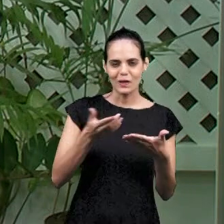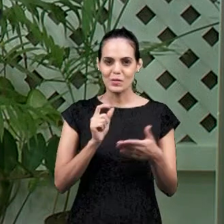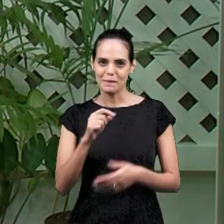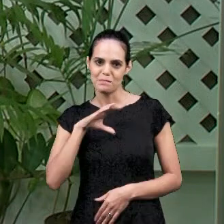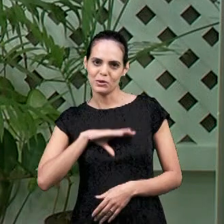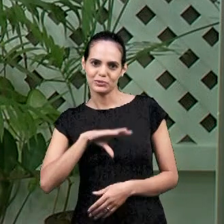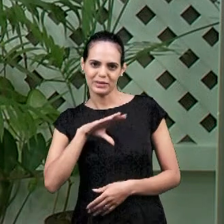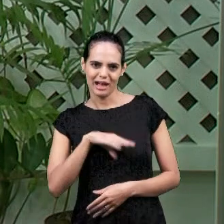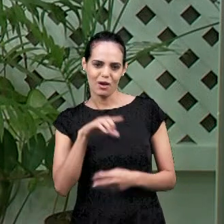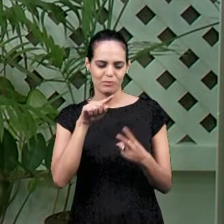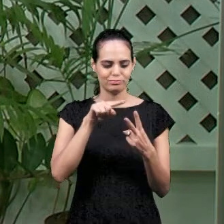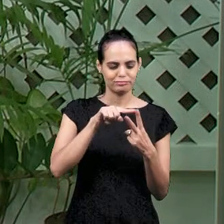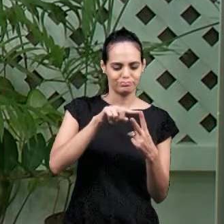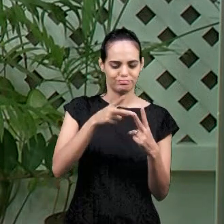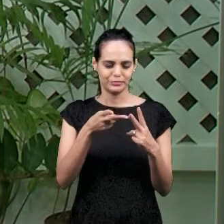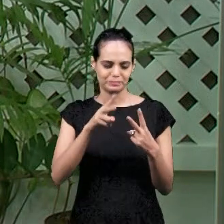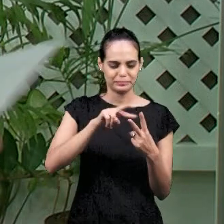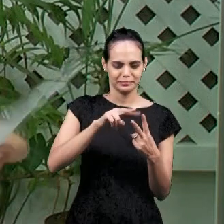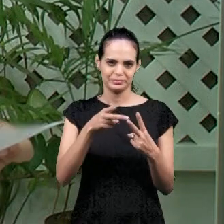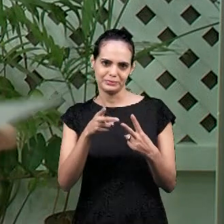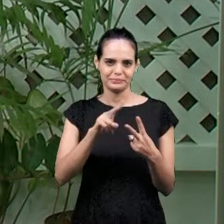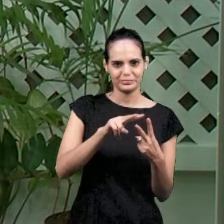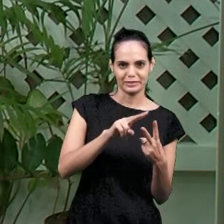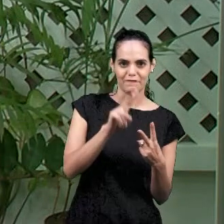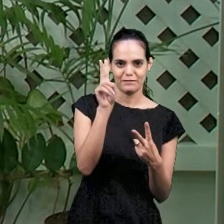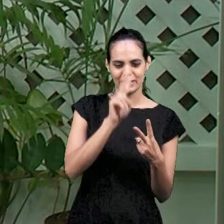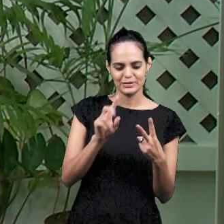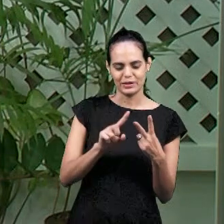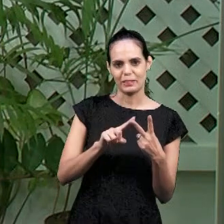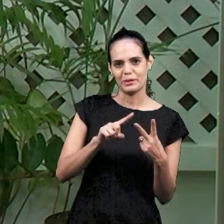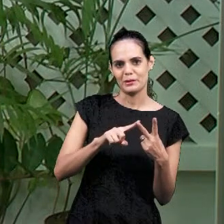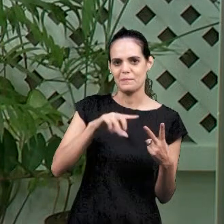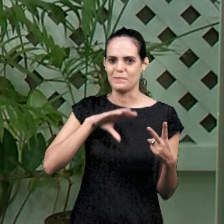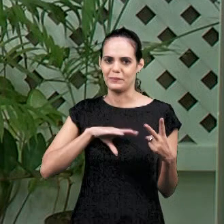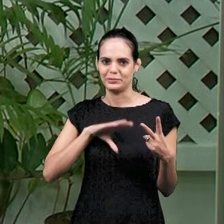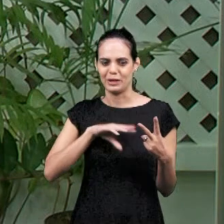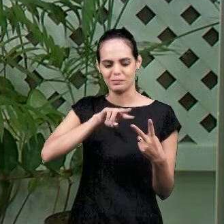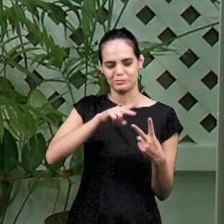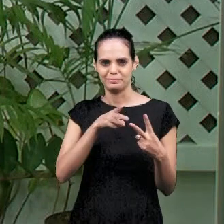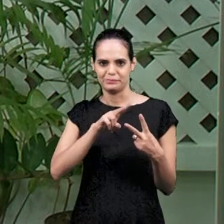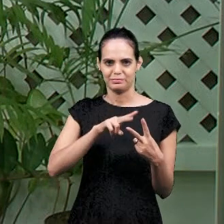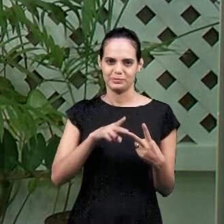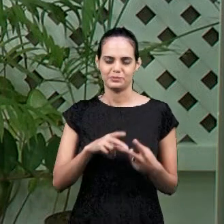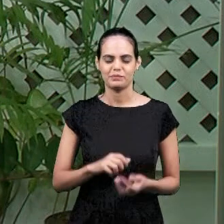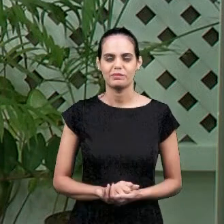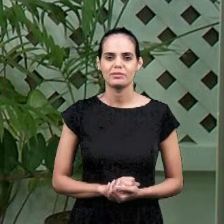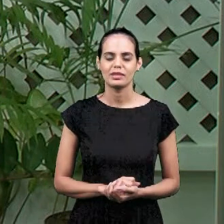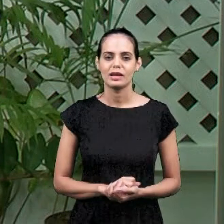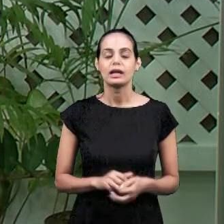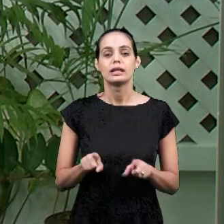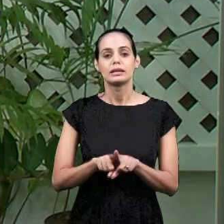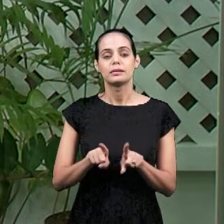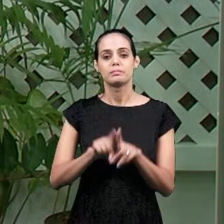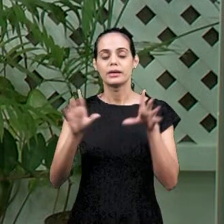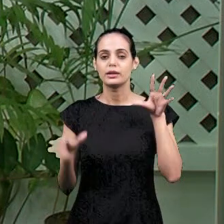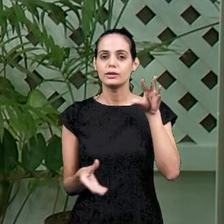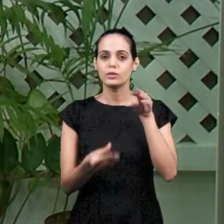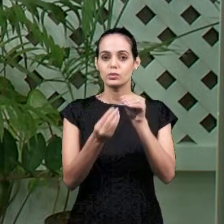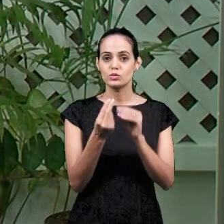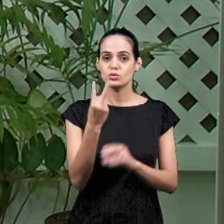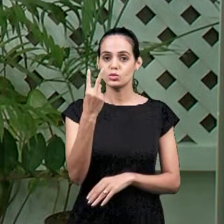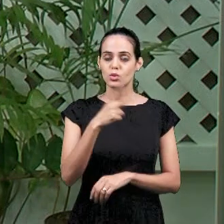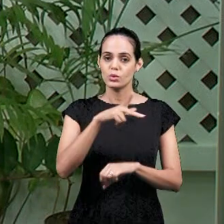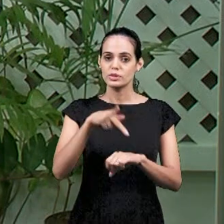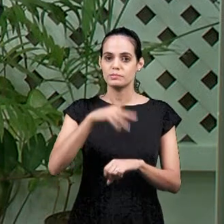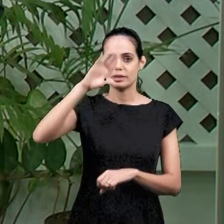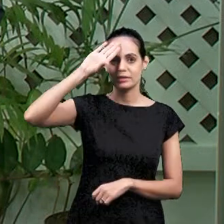avec le Portugal. Et beaucoup de pays de l'Afrique. Cette fois-ci, il y a